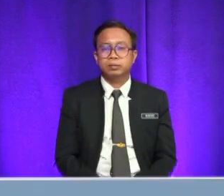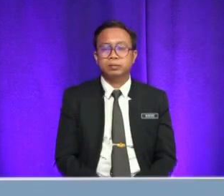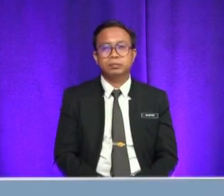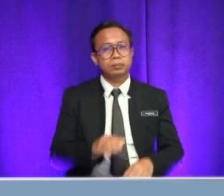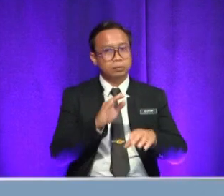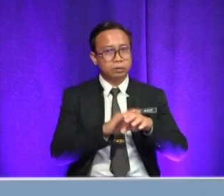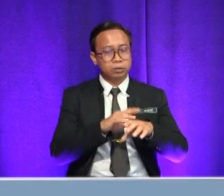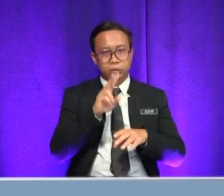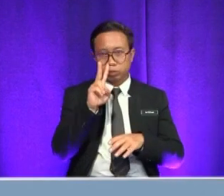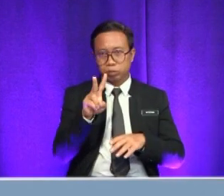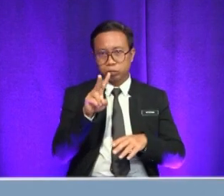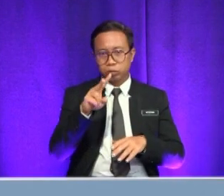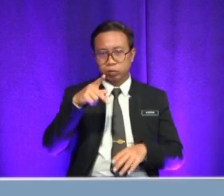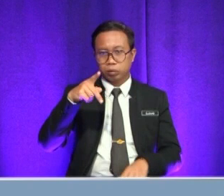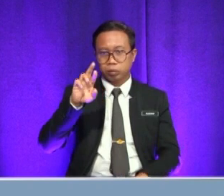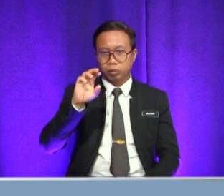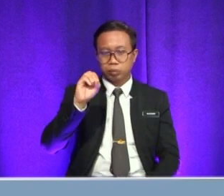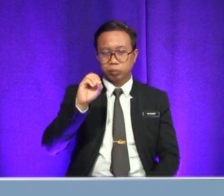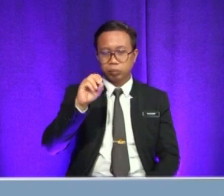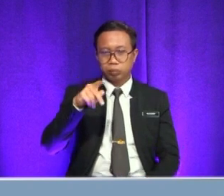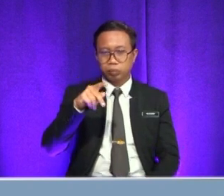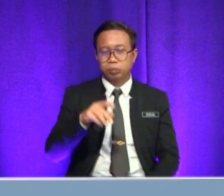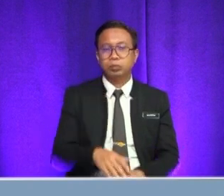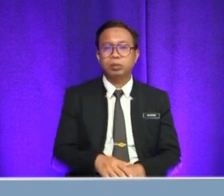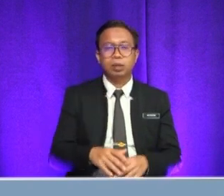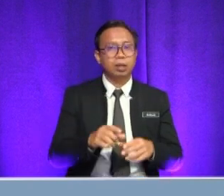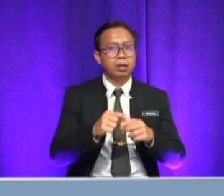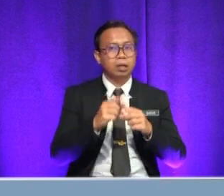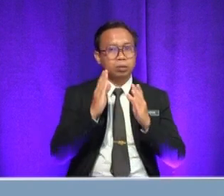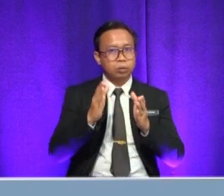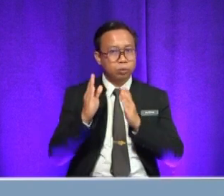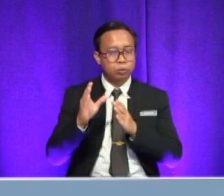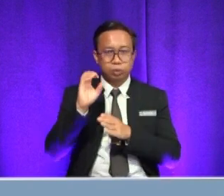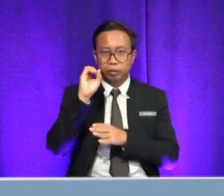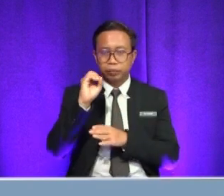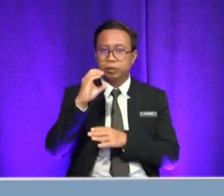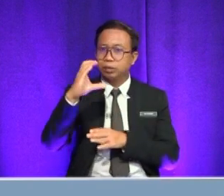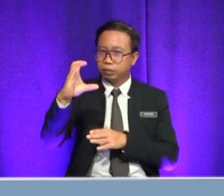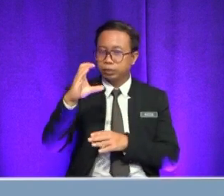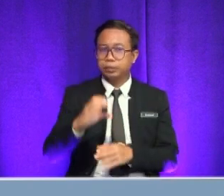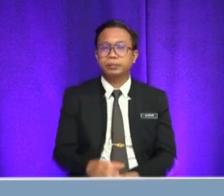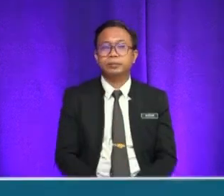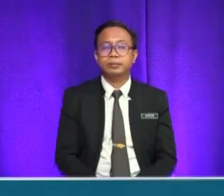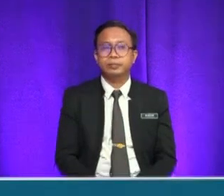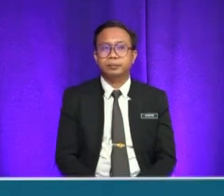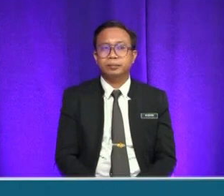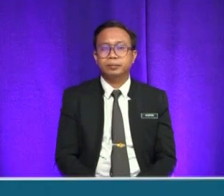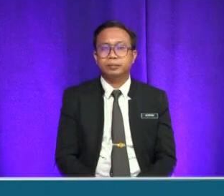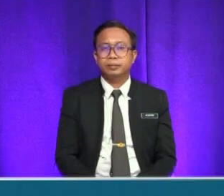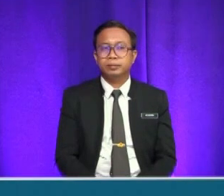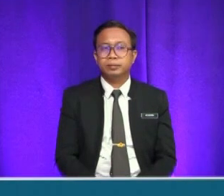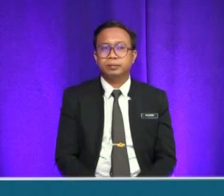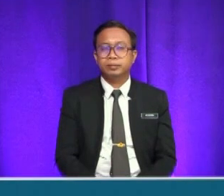Menyentuh kedua-dua probe meter pelbagai dan membuat pelarasan sifar. Okey, jadi jawapannya adalah C. Okey, betul.